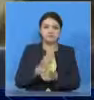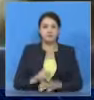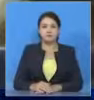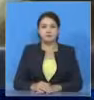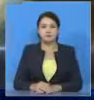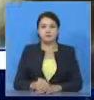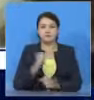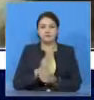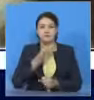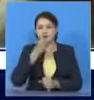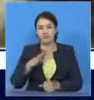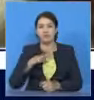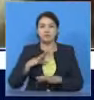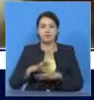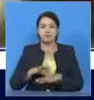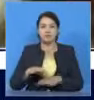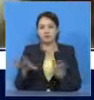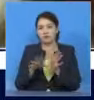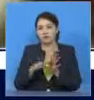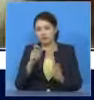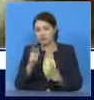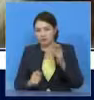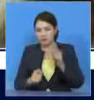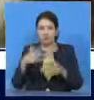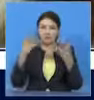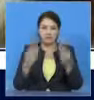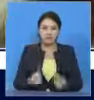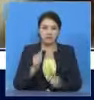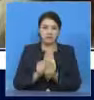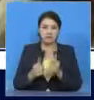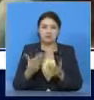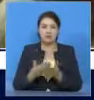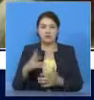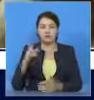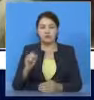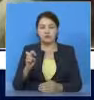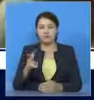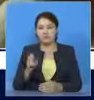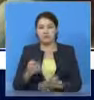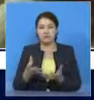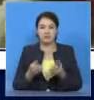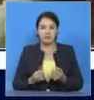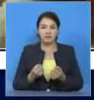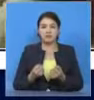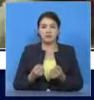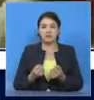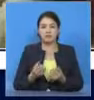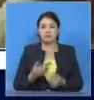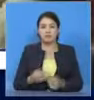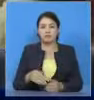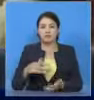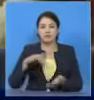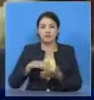Жұмыс жақсы жүріп жатыр. Осы үйді тоқпен сауамыз күніге. 300 литрдай аламыз күніге.